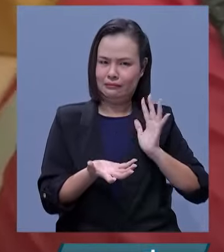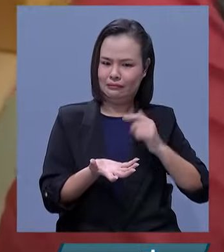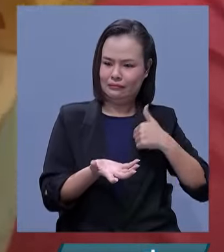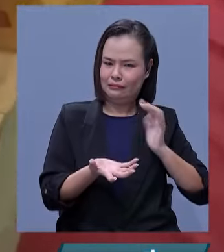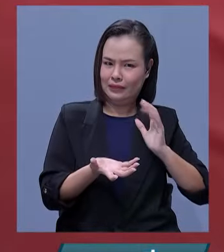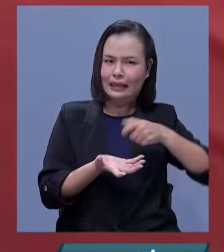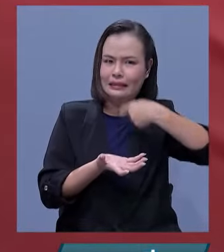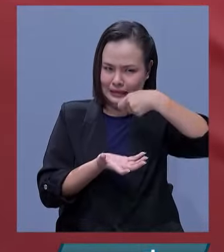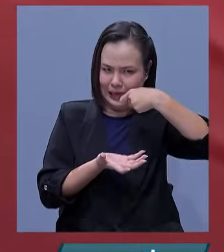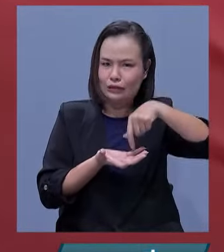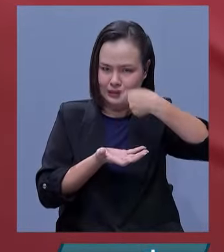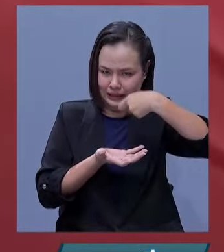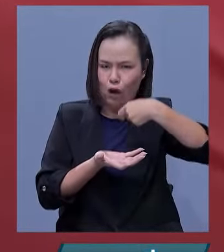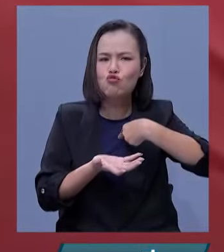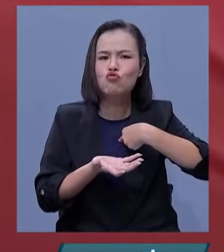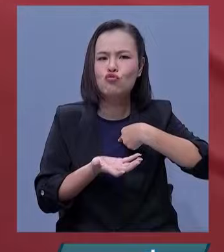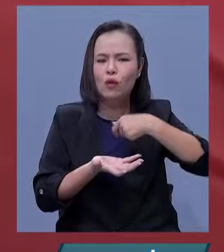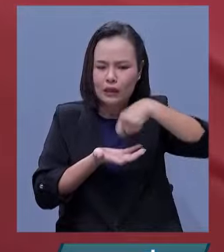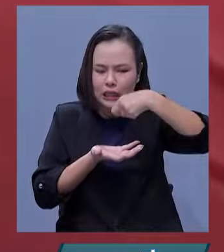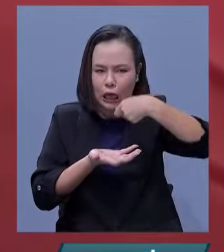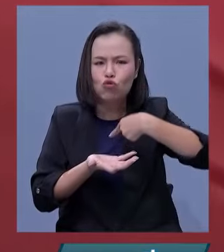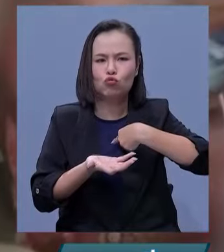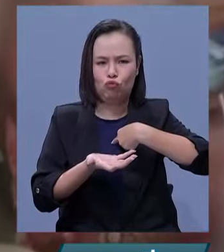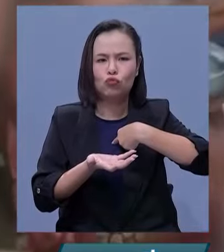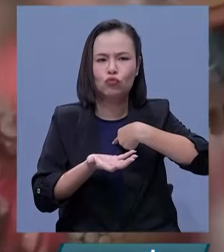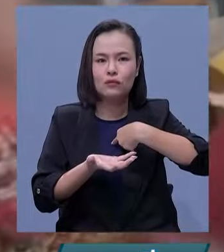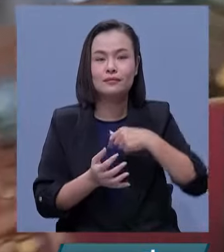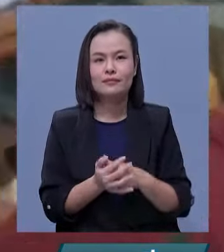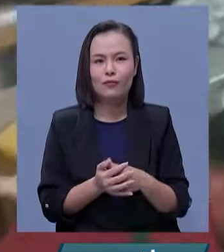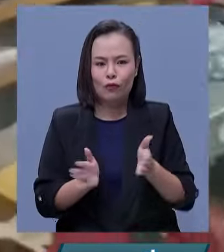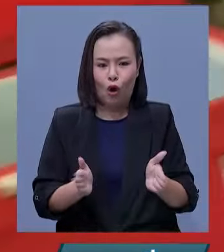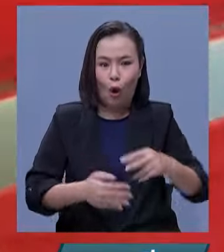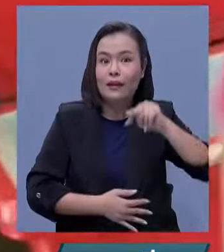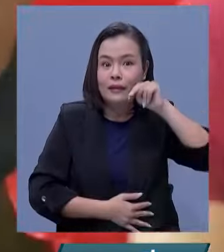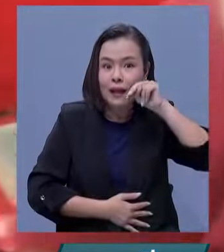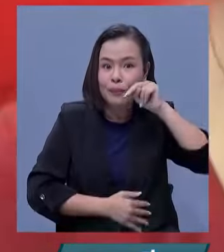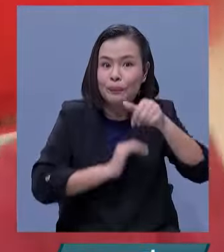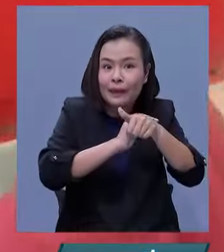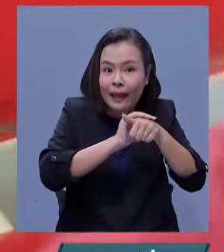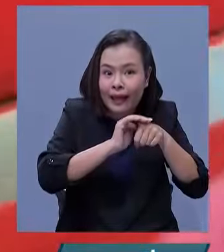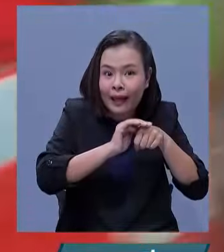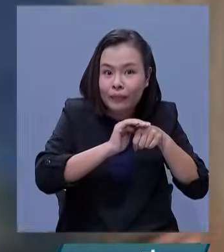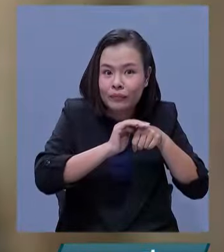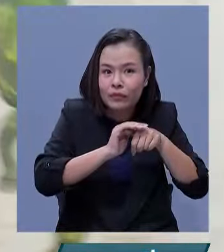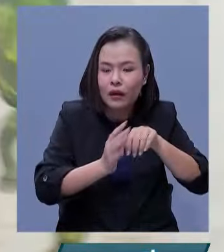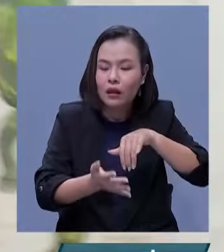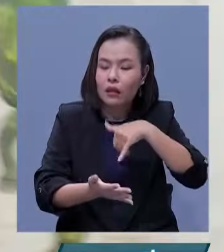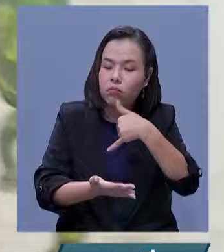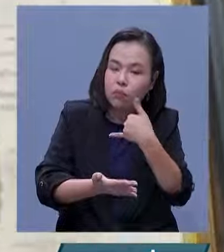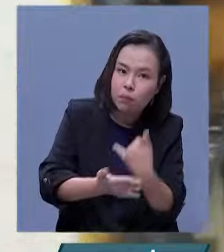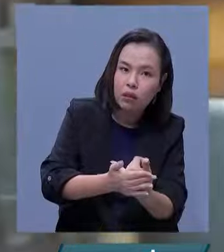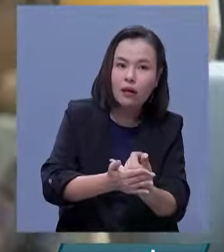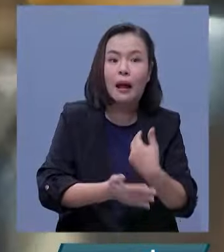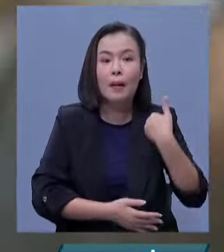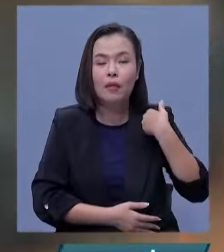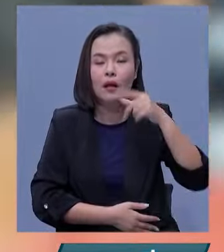นะฉ ัน ไม่ได้เล่นฉันกินข้าวอยู่นะฮะบางคนหนีเข้าไปในห้องน้ำบางคนเป็นลมล้มพับไปเลยก็มี เป็นลม